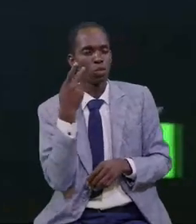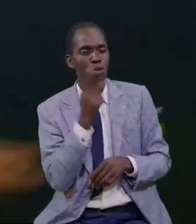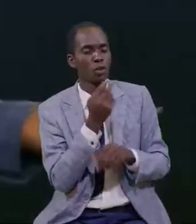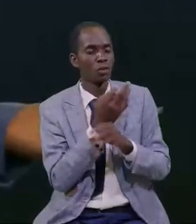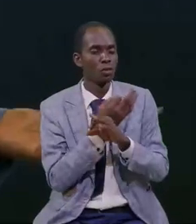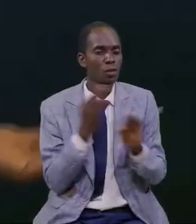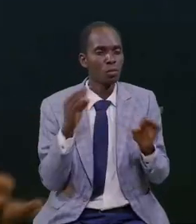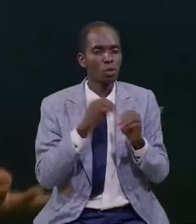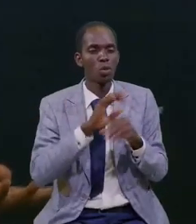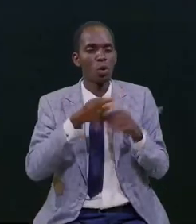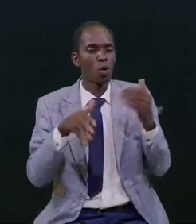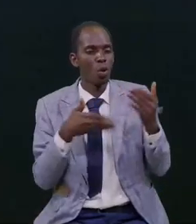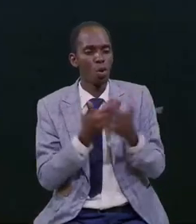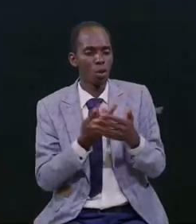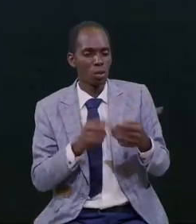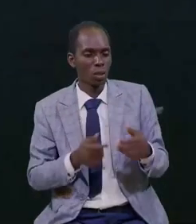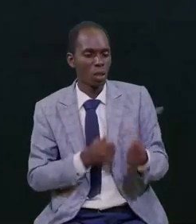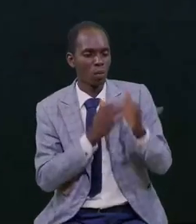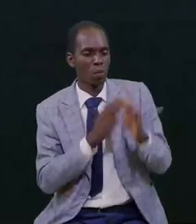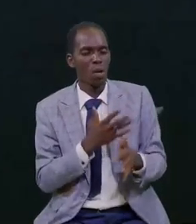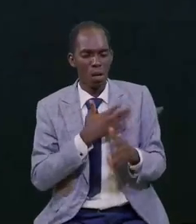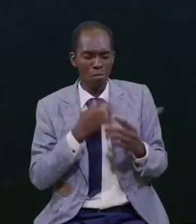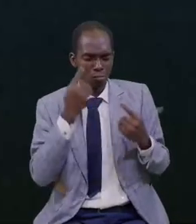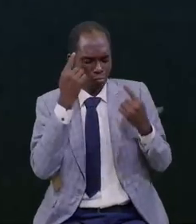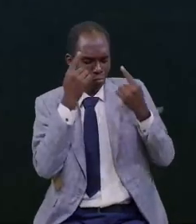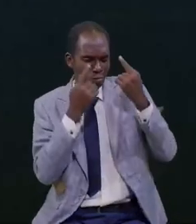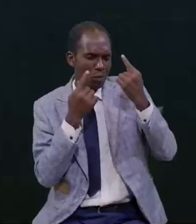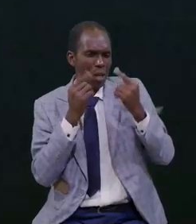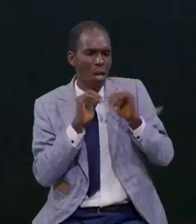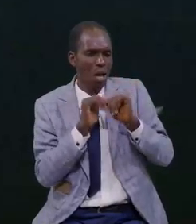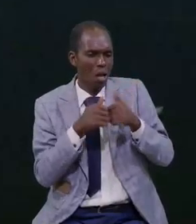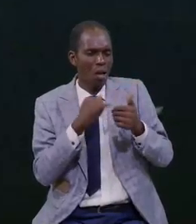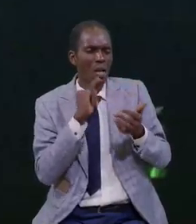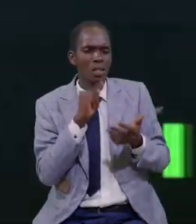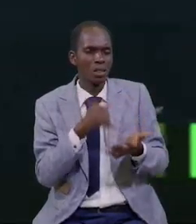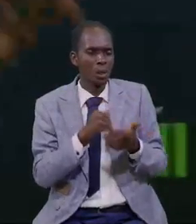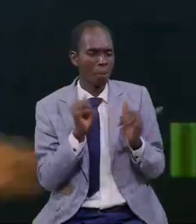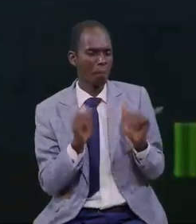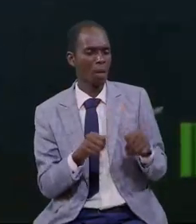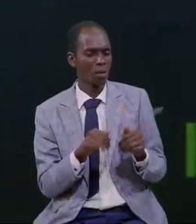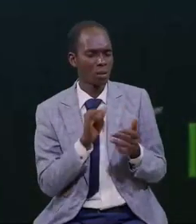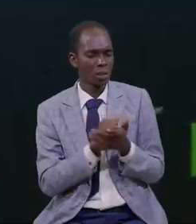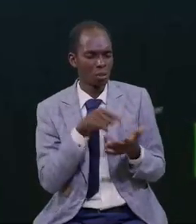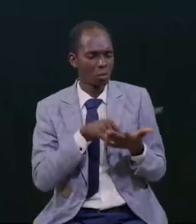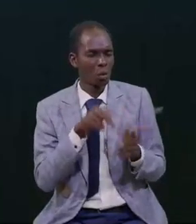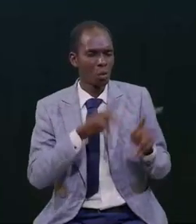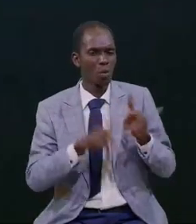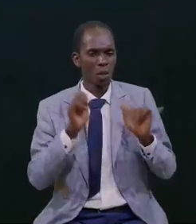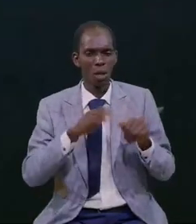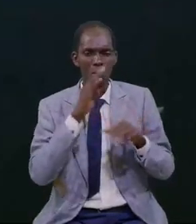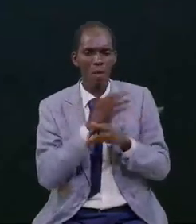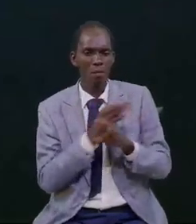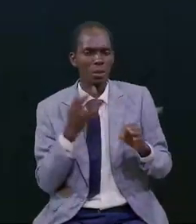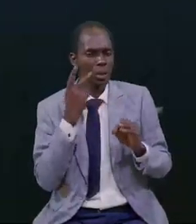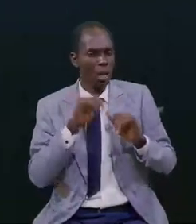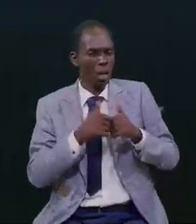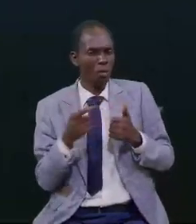apôtres et il se demandait comment C gens là pu peuvent être si libres et voyz comment il parlent librement et voyez comment ils déversent